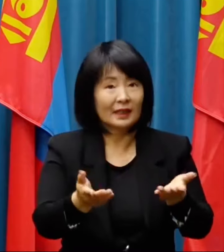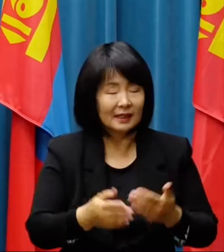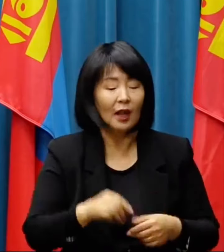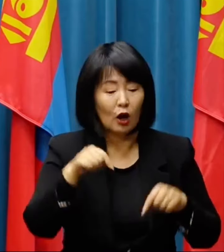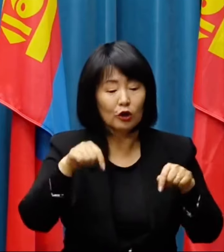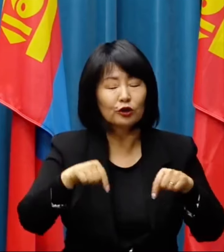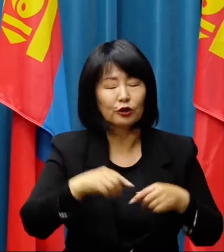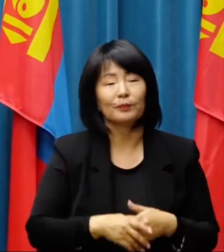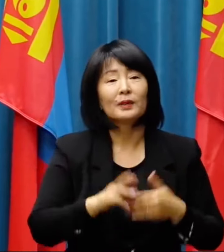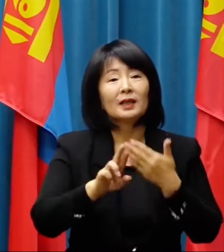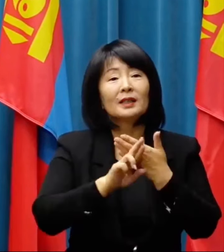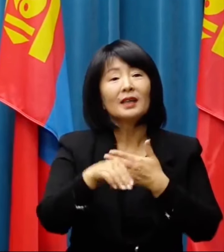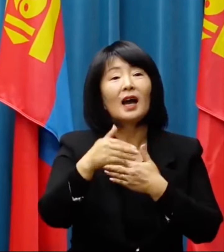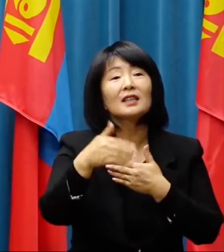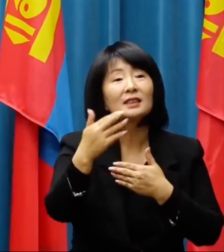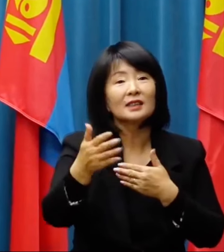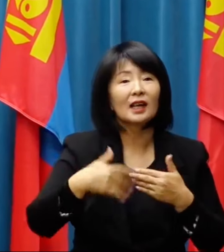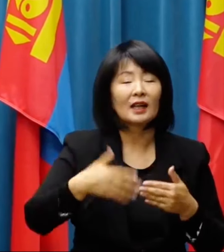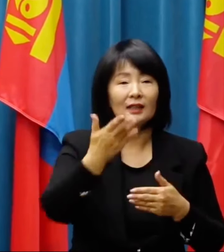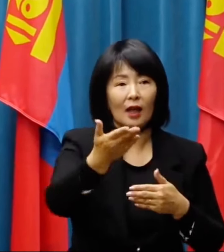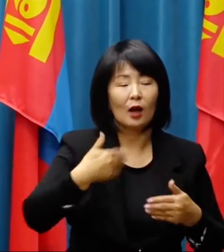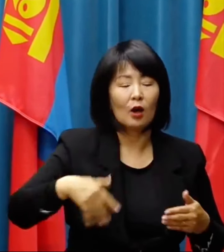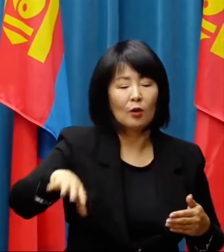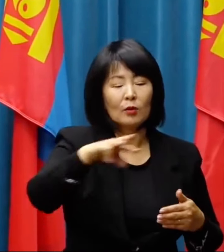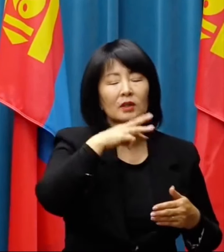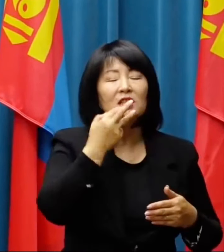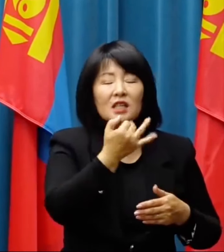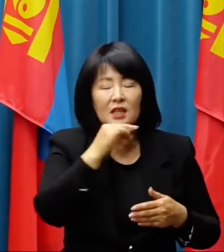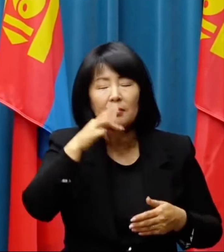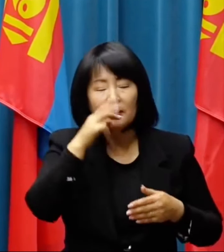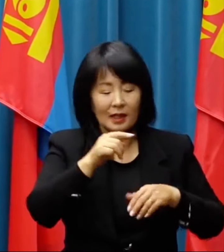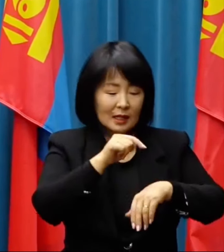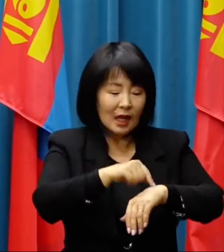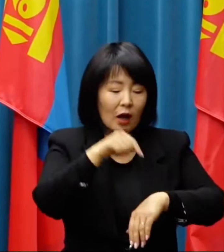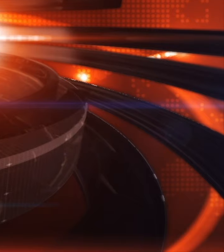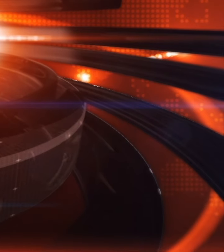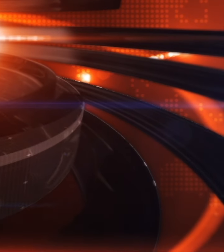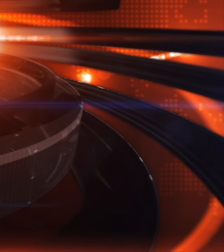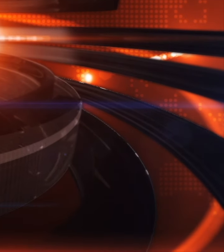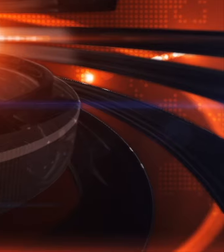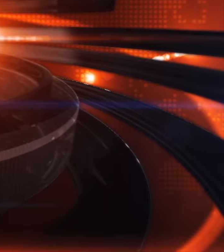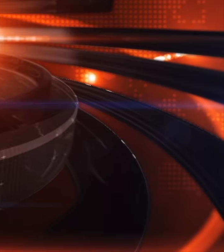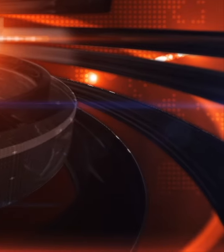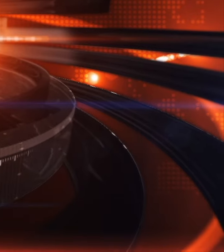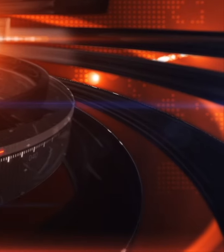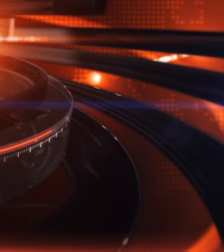гэсэн. Цаашдаа одоо бид нар та бүхэнд энэ мэдээллүүдийг цаг тухайд нь өгөөд явнаа.